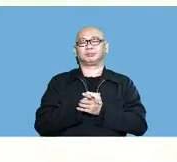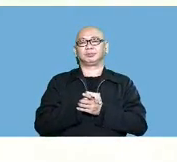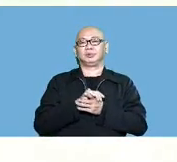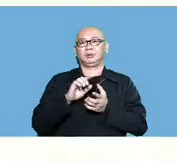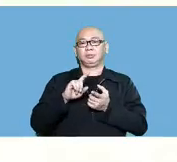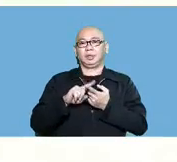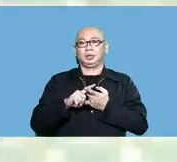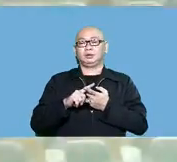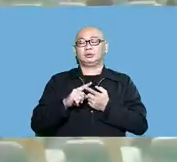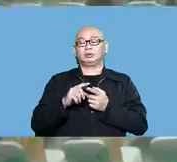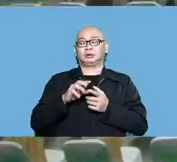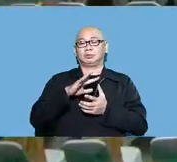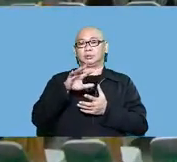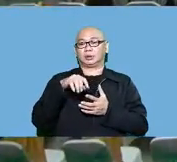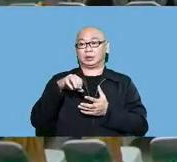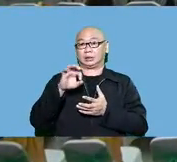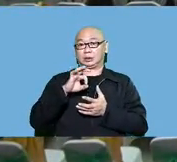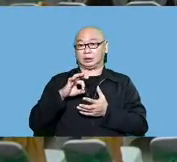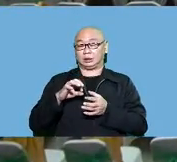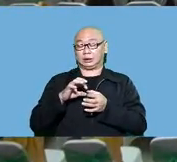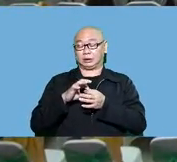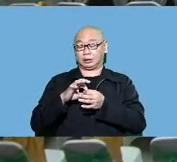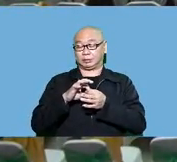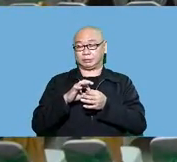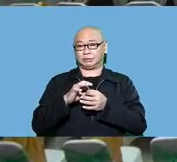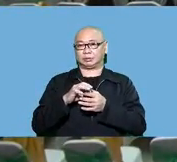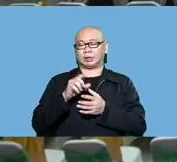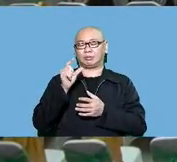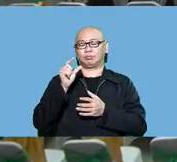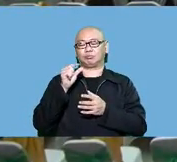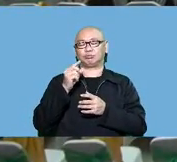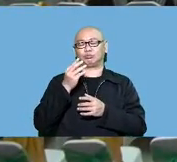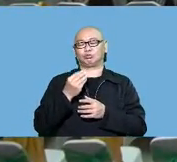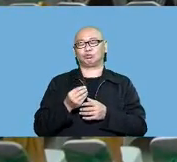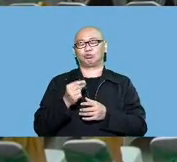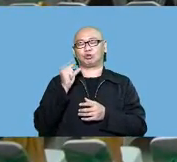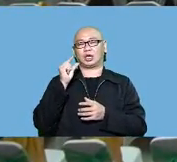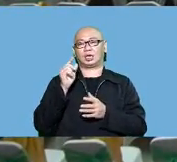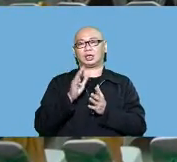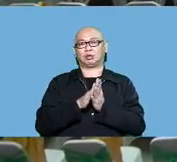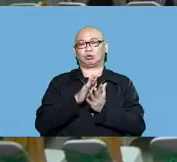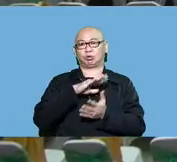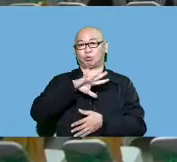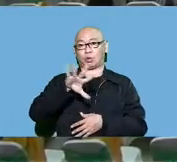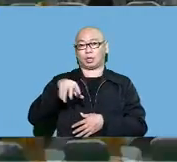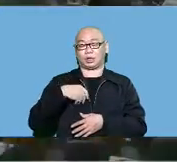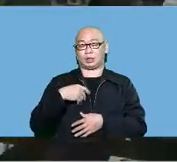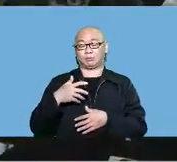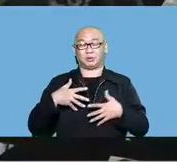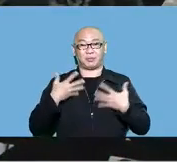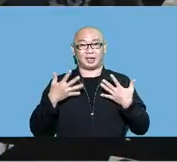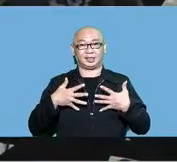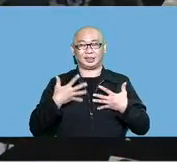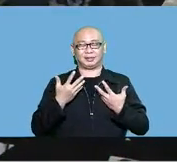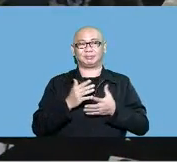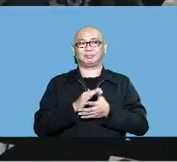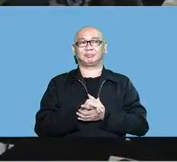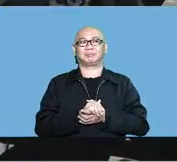teman sejawat, tamu undangan, sahabat, seluruh keluarga dan hadirin yang berbahagia.